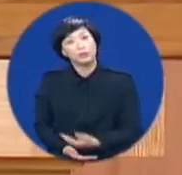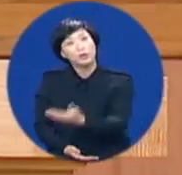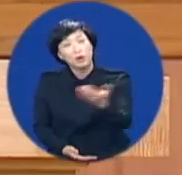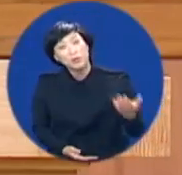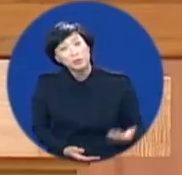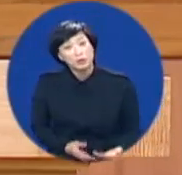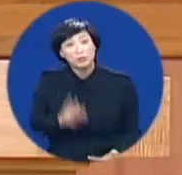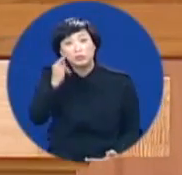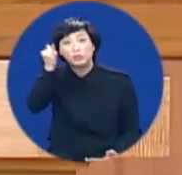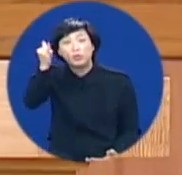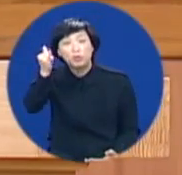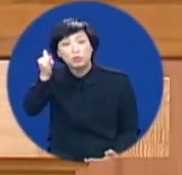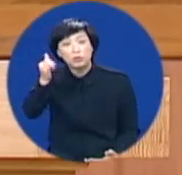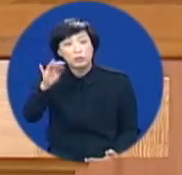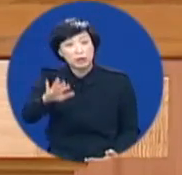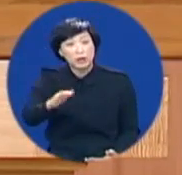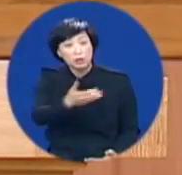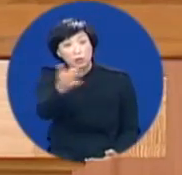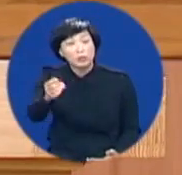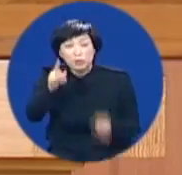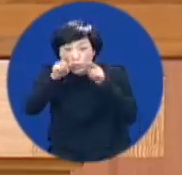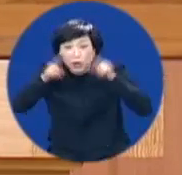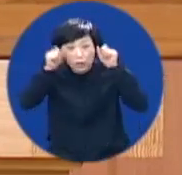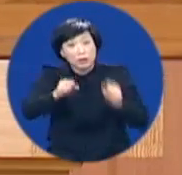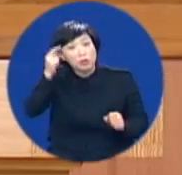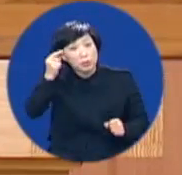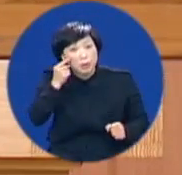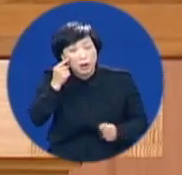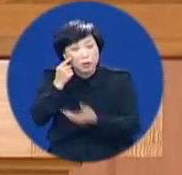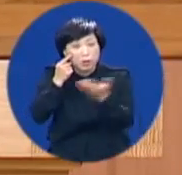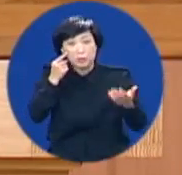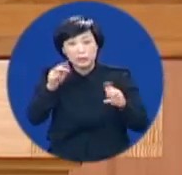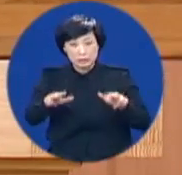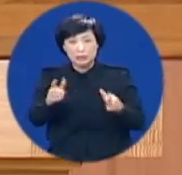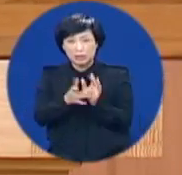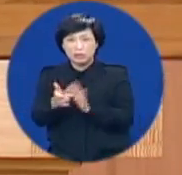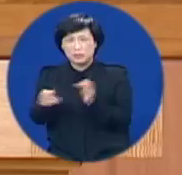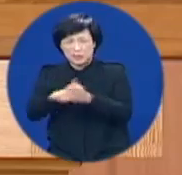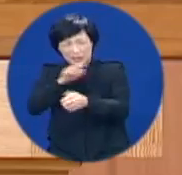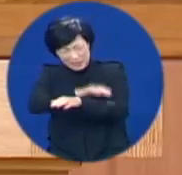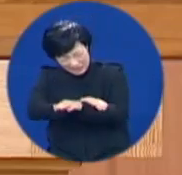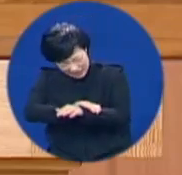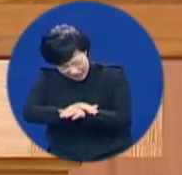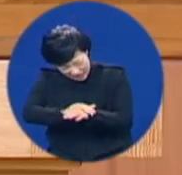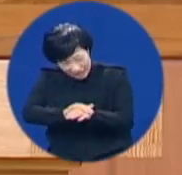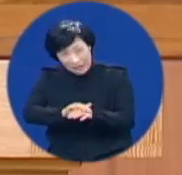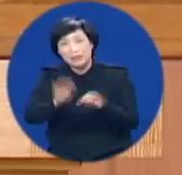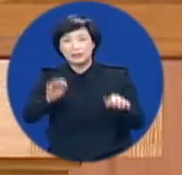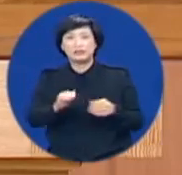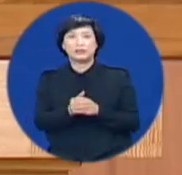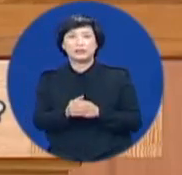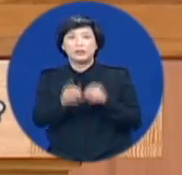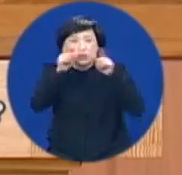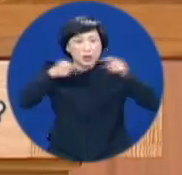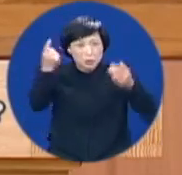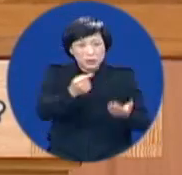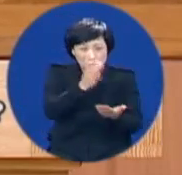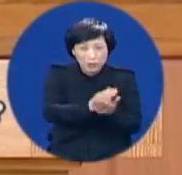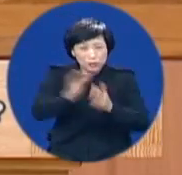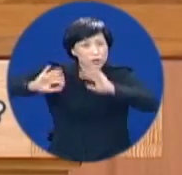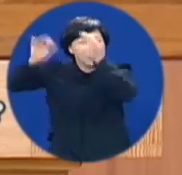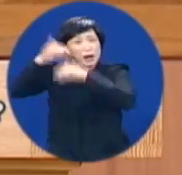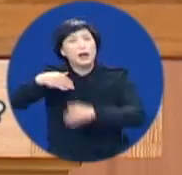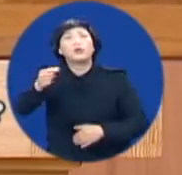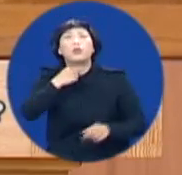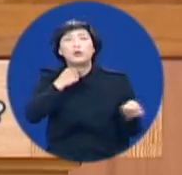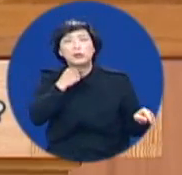여러분의 부모들이 지옥에 있다면 역시 여러분들이 예수 잘 믿고 그 지옥 오지 않고 천국 오기를